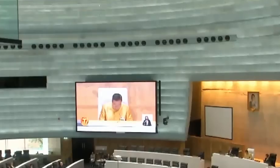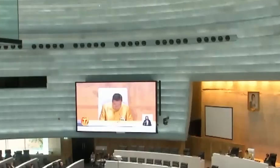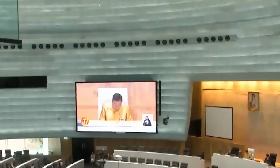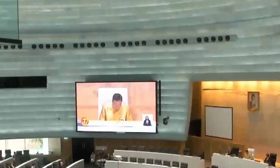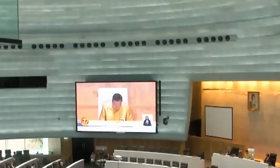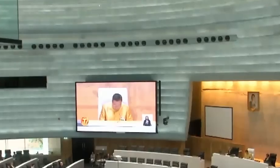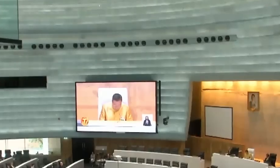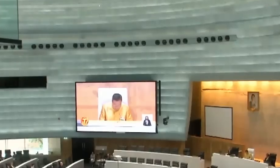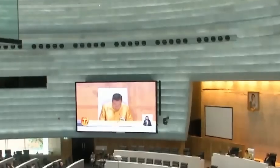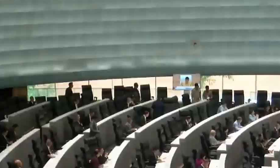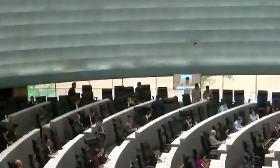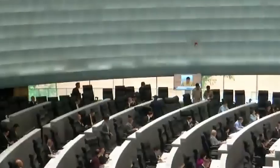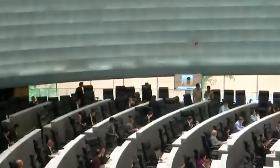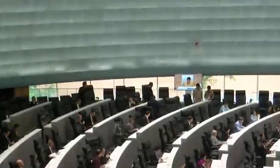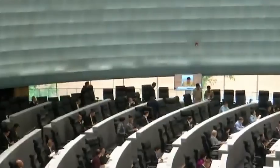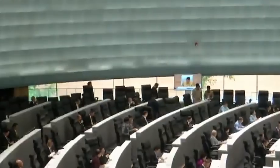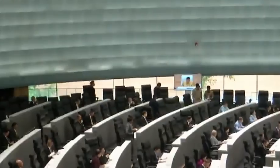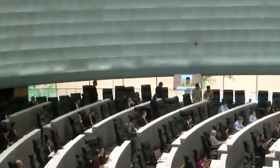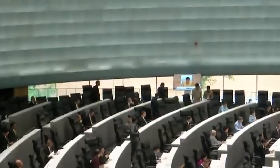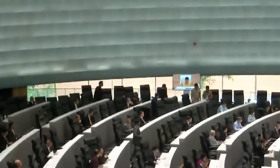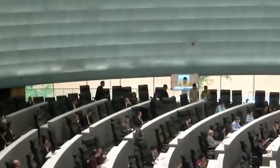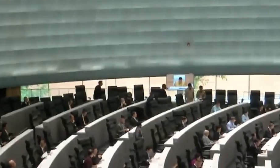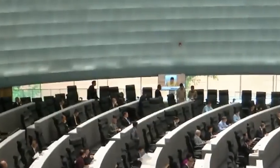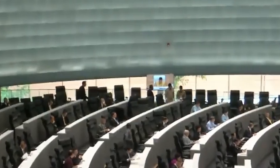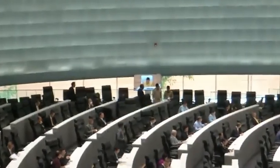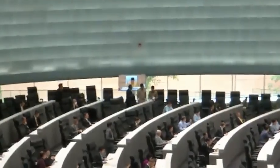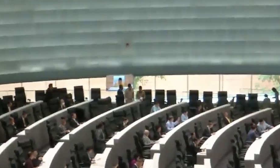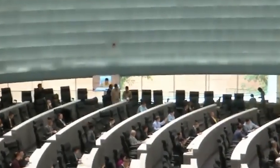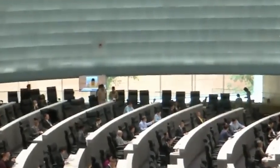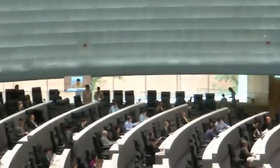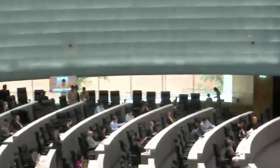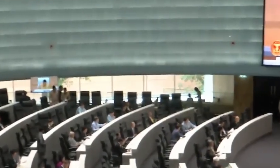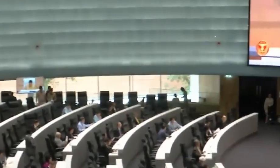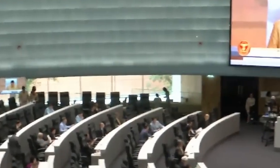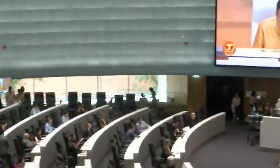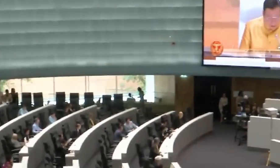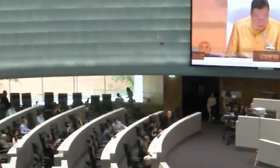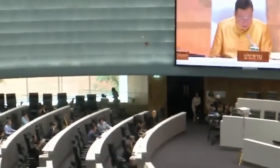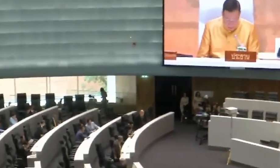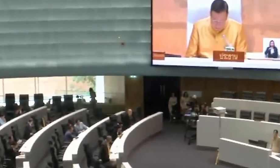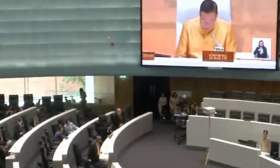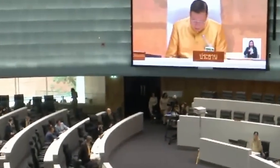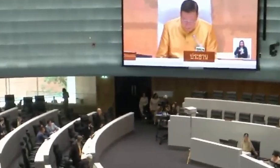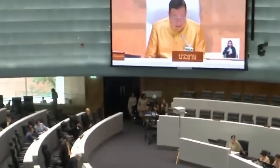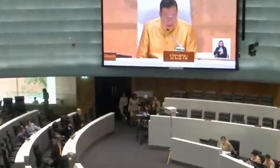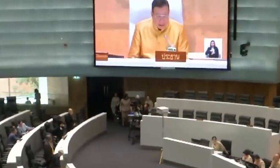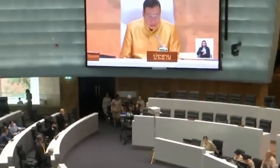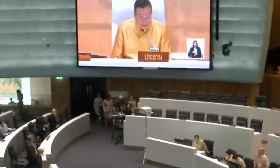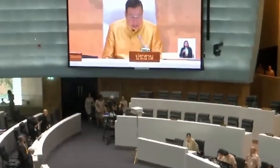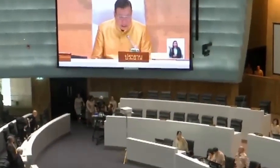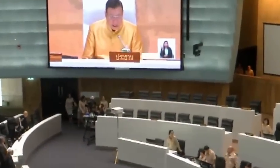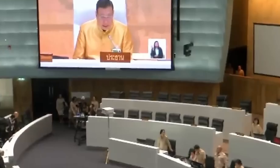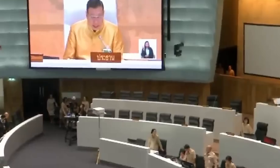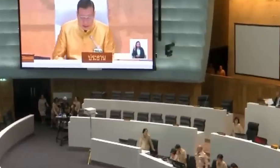มาจากการแต่งตั้งแต่แค่กกตประกาศรับรองผลการเลือกตั้งและประกาศนกิจจนอุเบกษาก็เป็น